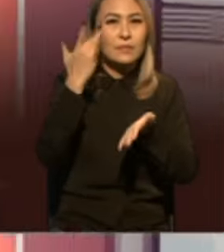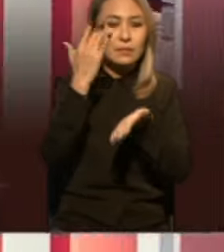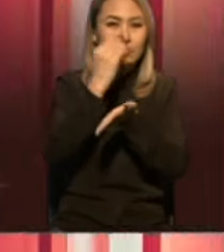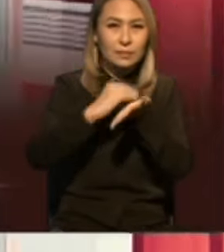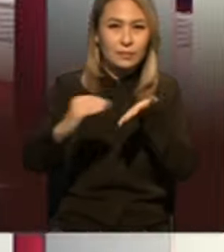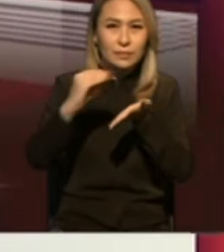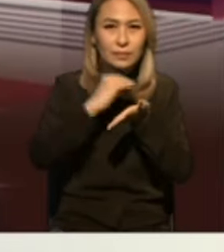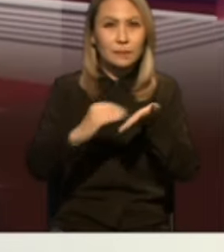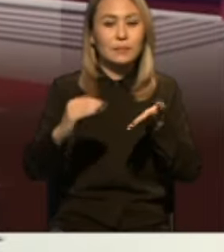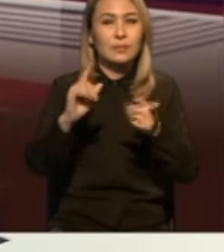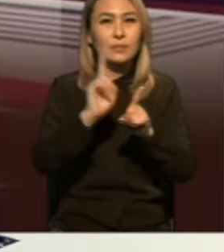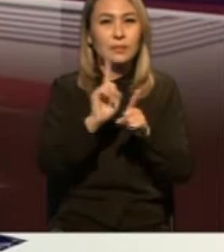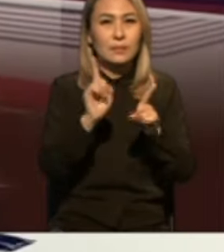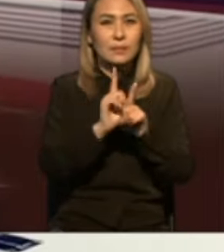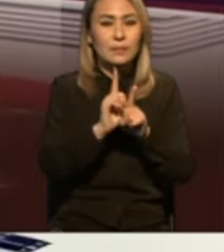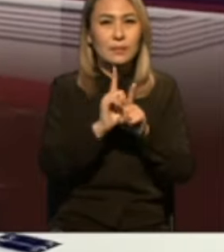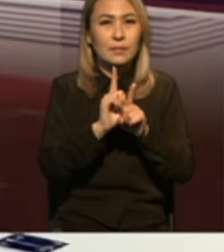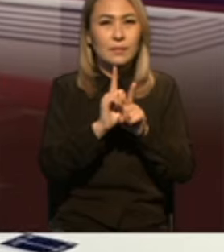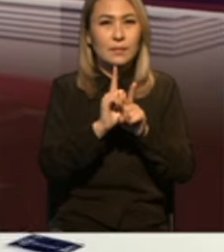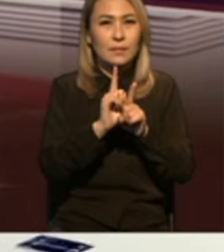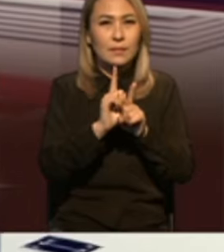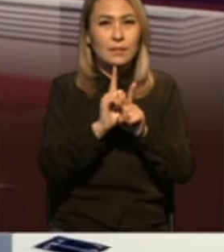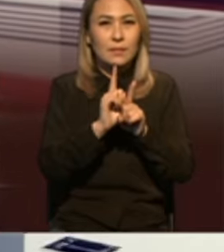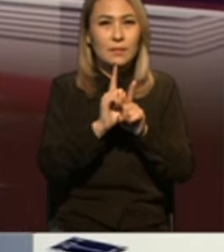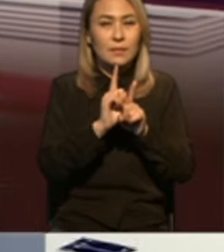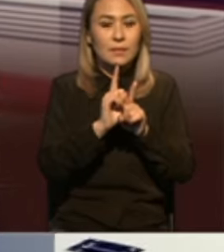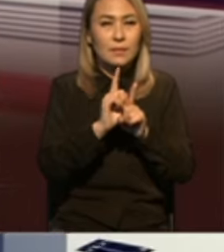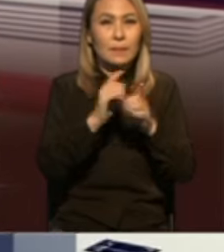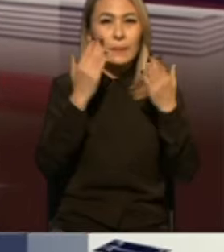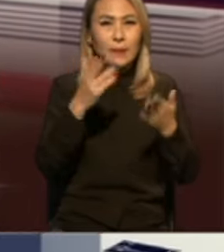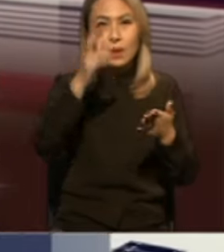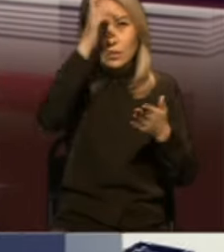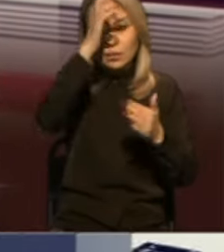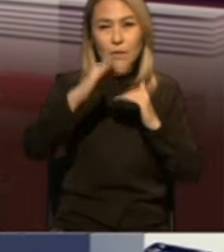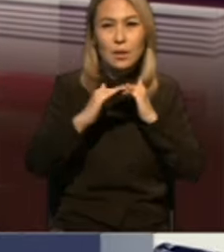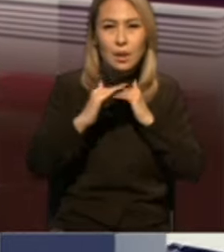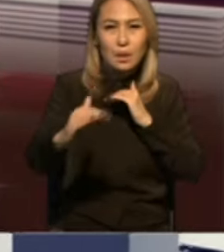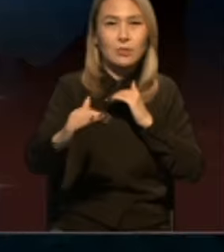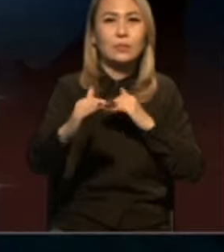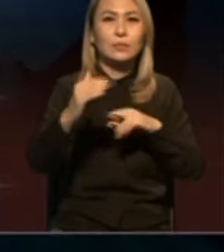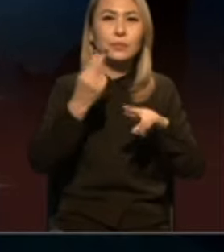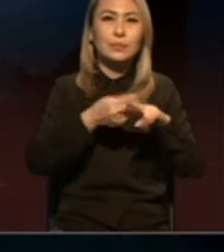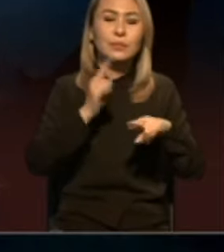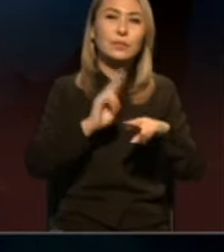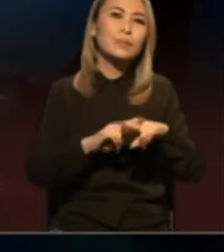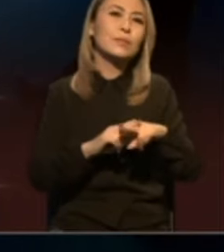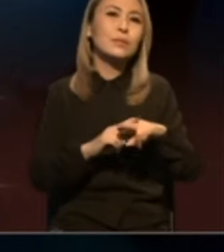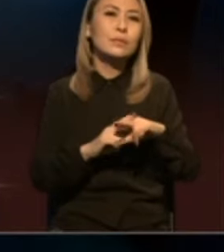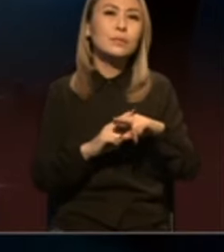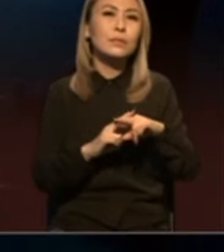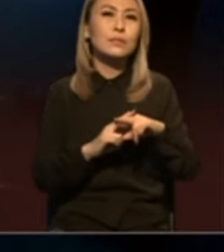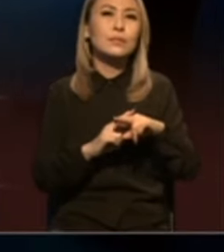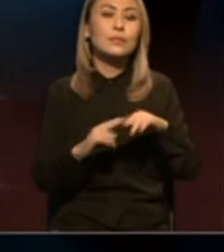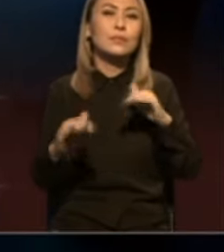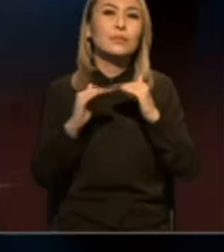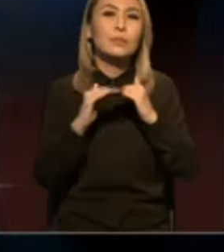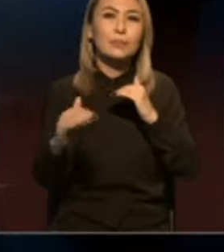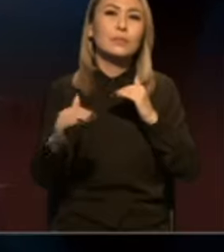отырғандай, бақта да топтарда да осы түркі әлемі деген түркі